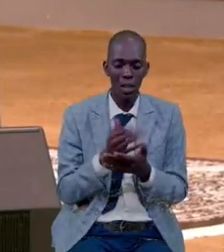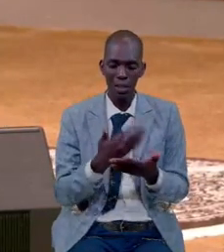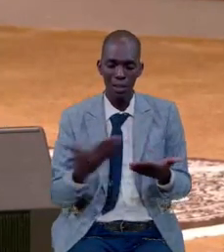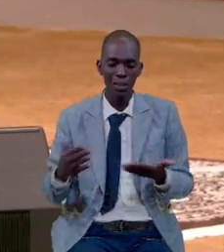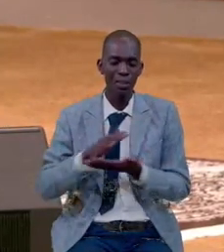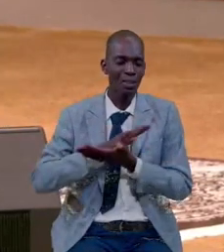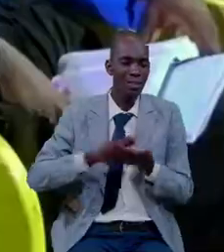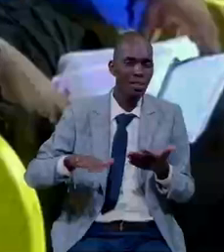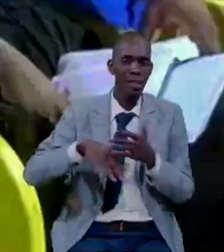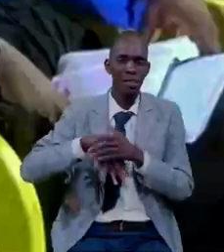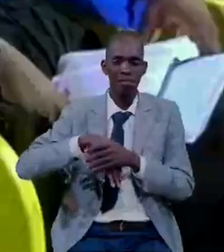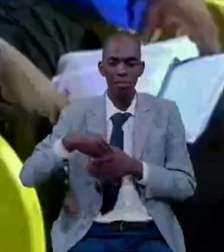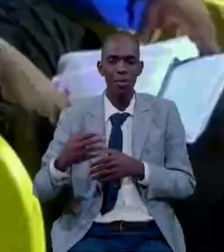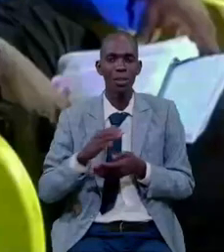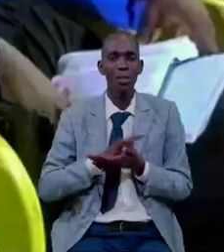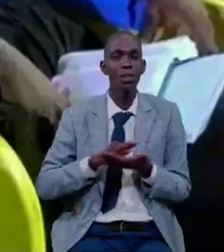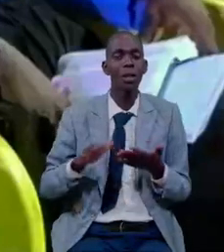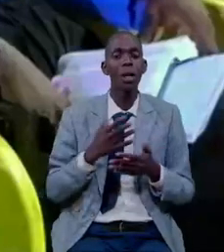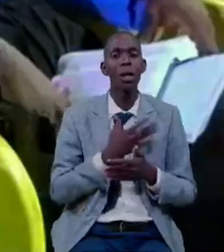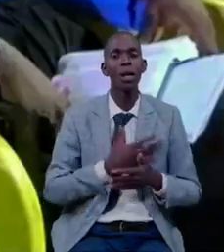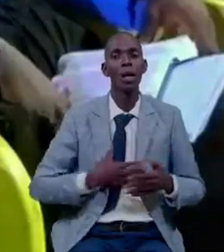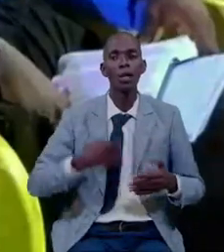sont méticuleux à garder cela propre